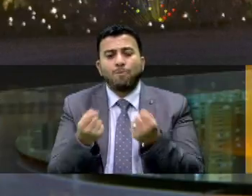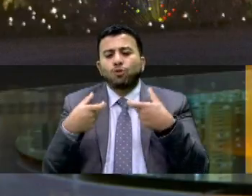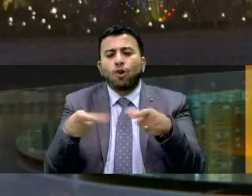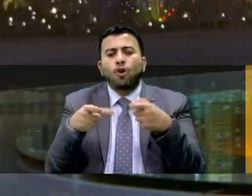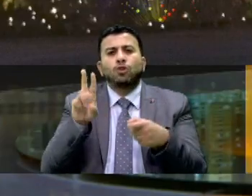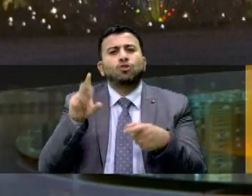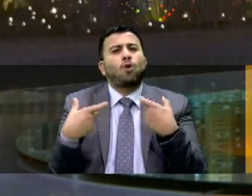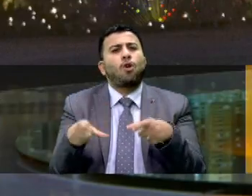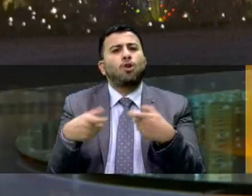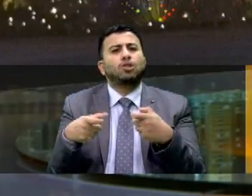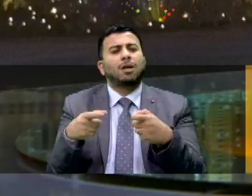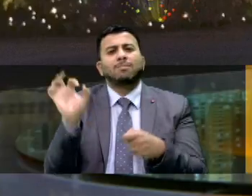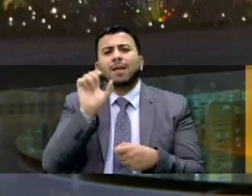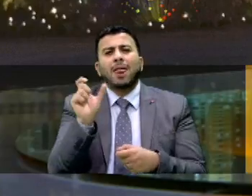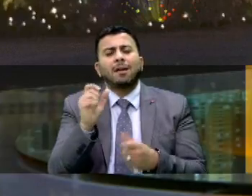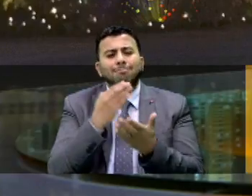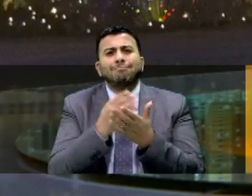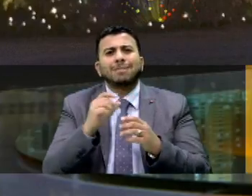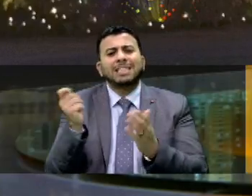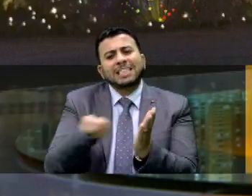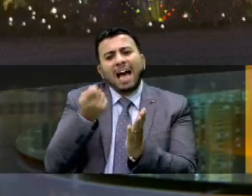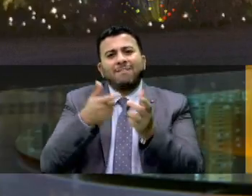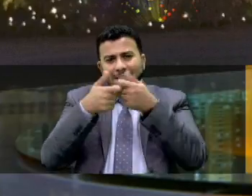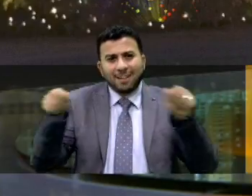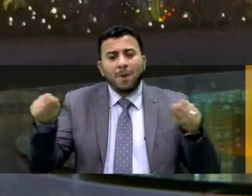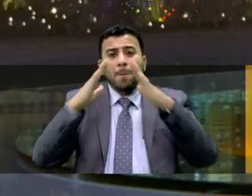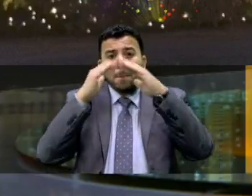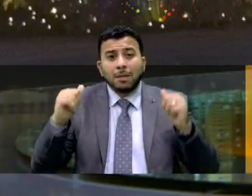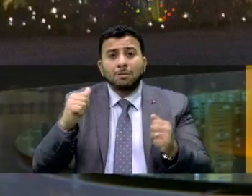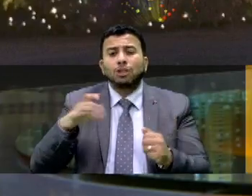بنقابة الصحفيين المصرية بمكرمة من سموه قدرها